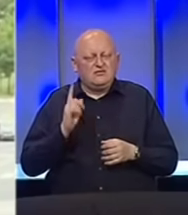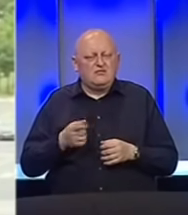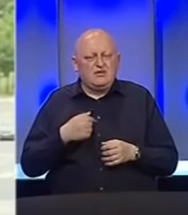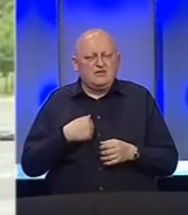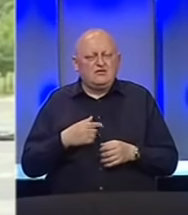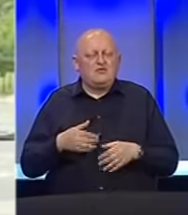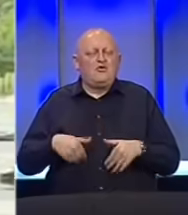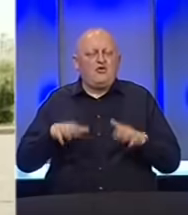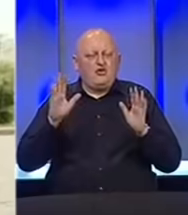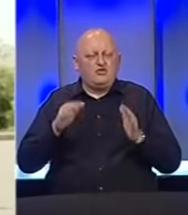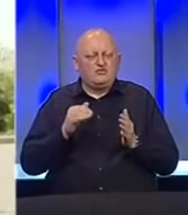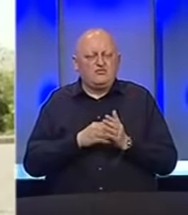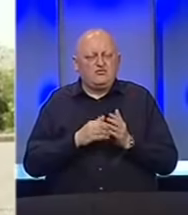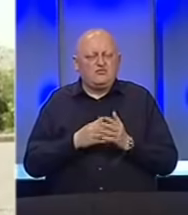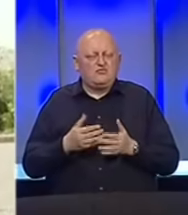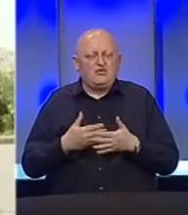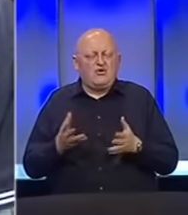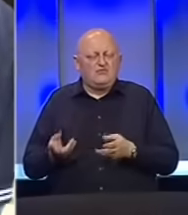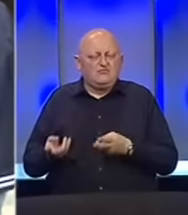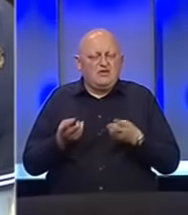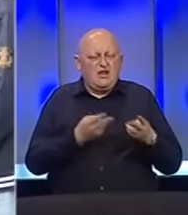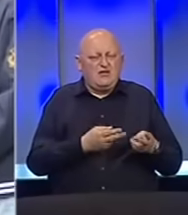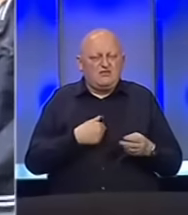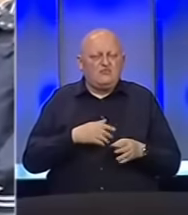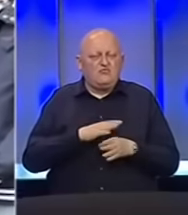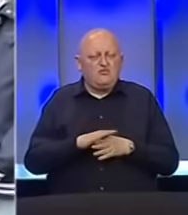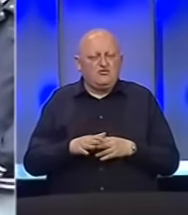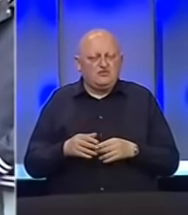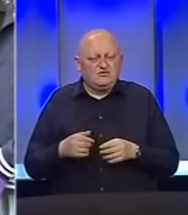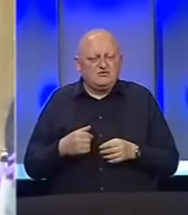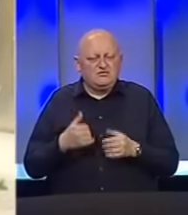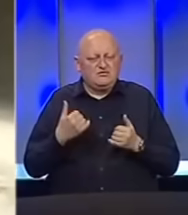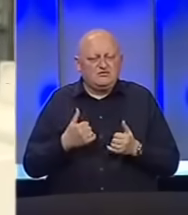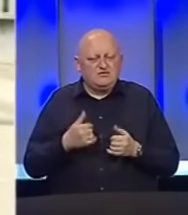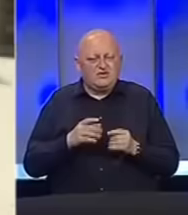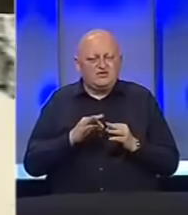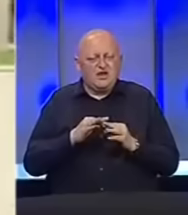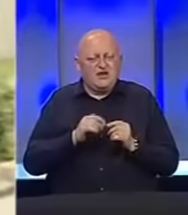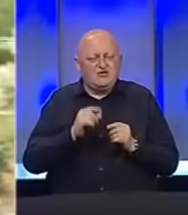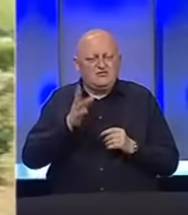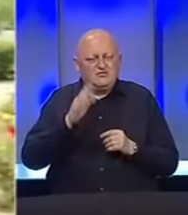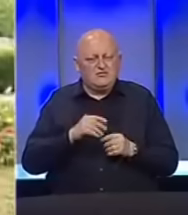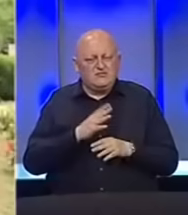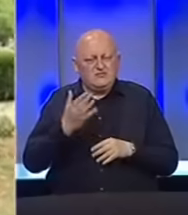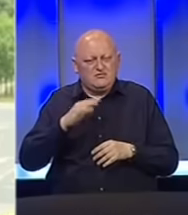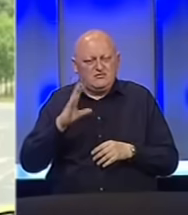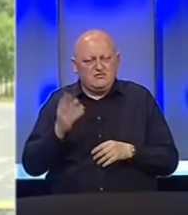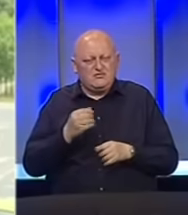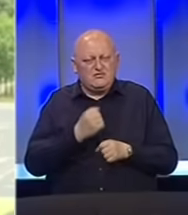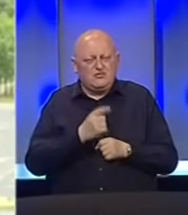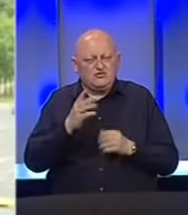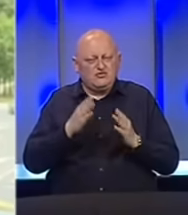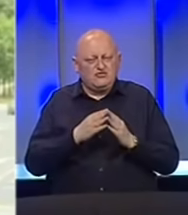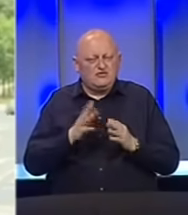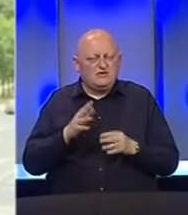da odustanem od upotrebe javnog gradskog prijevoza, iako je on pušten u funkciju. Da sada od tačke A do tačke B, a prije svega od posla do kuće